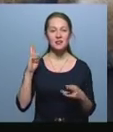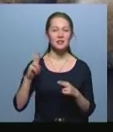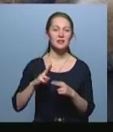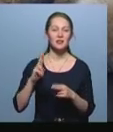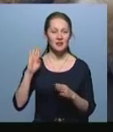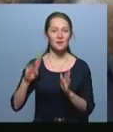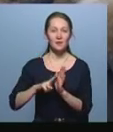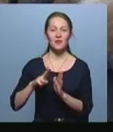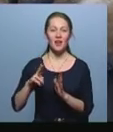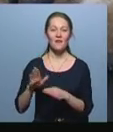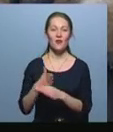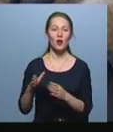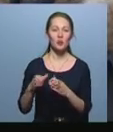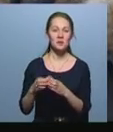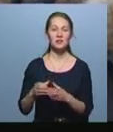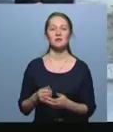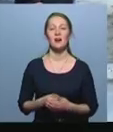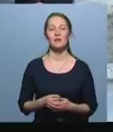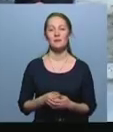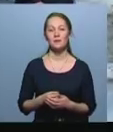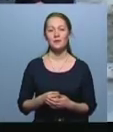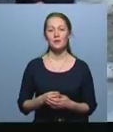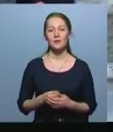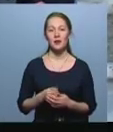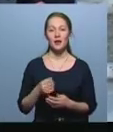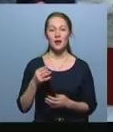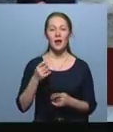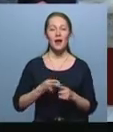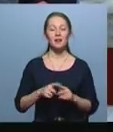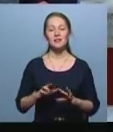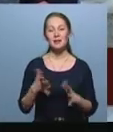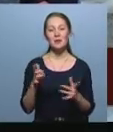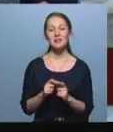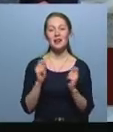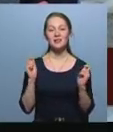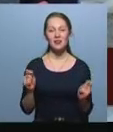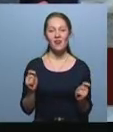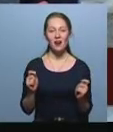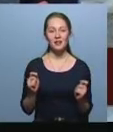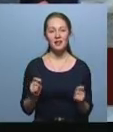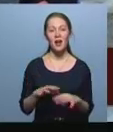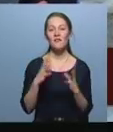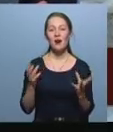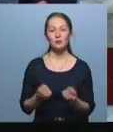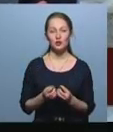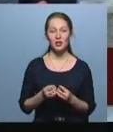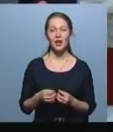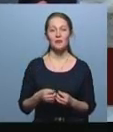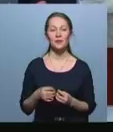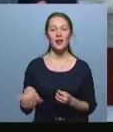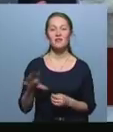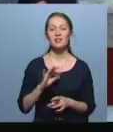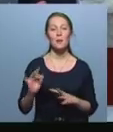Приезжали иностранные специалисты. Это событие, оно открывает вообще все